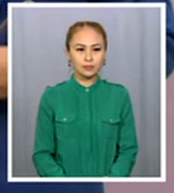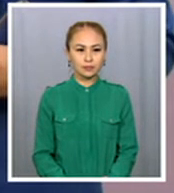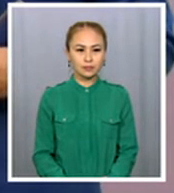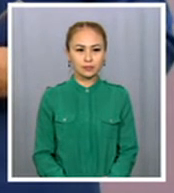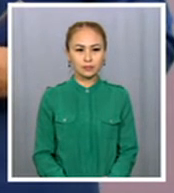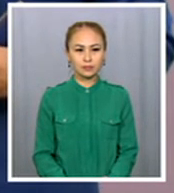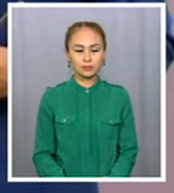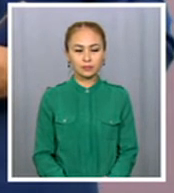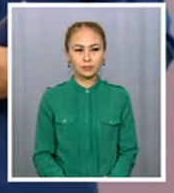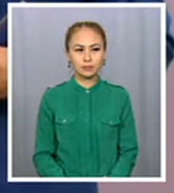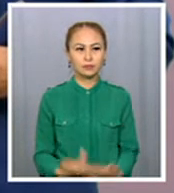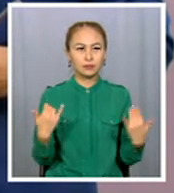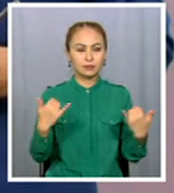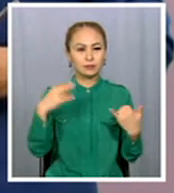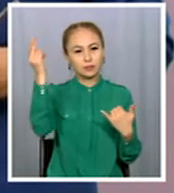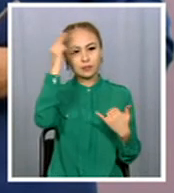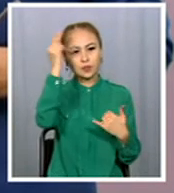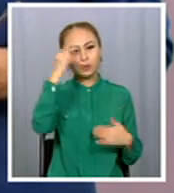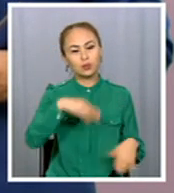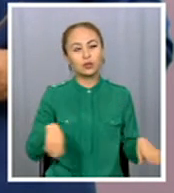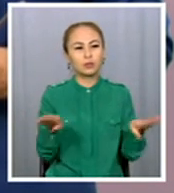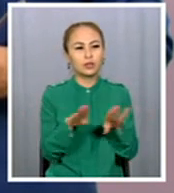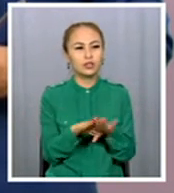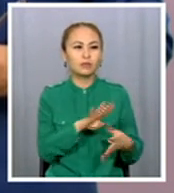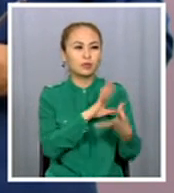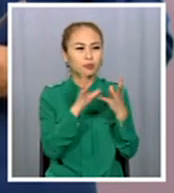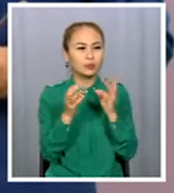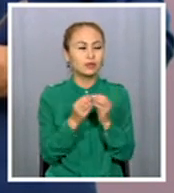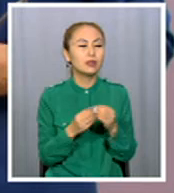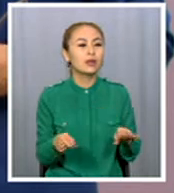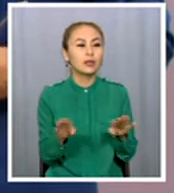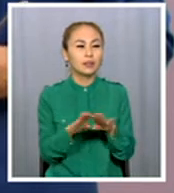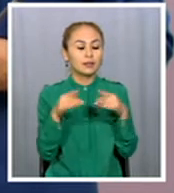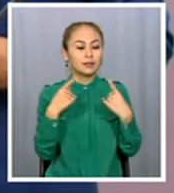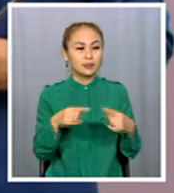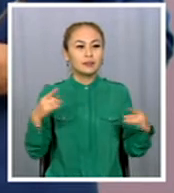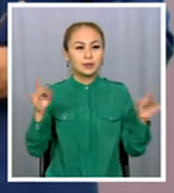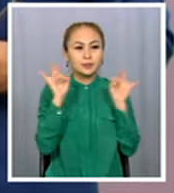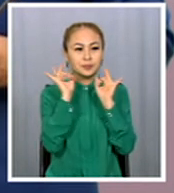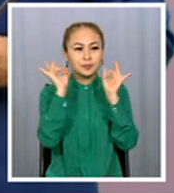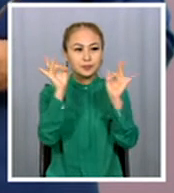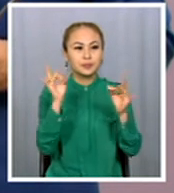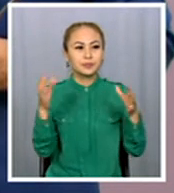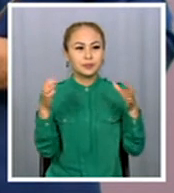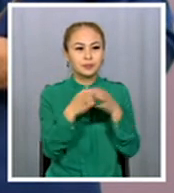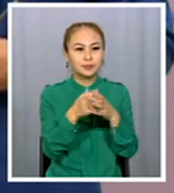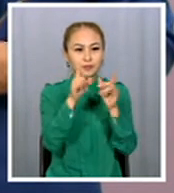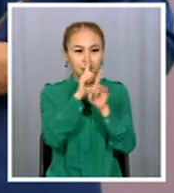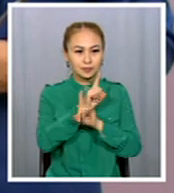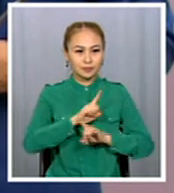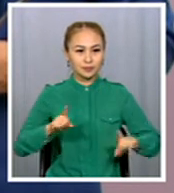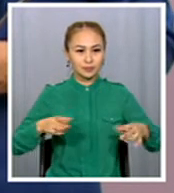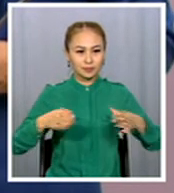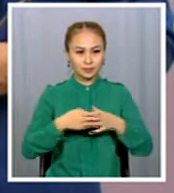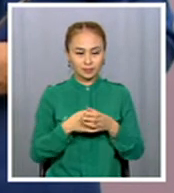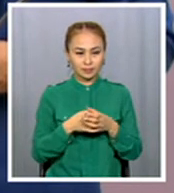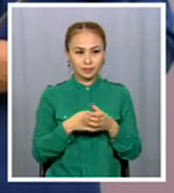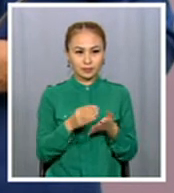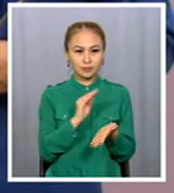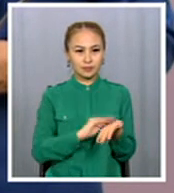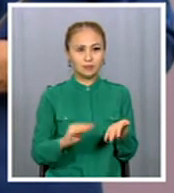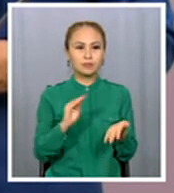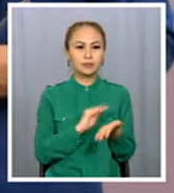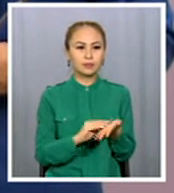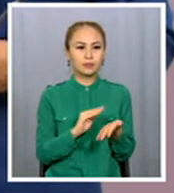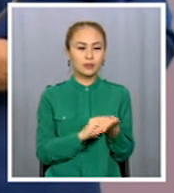Бүгінгі сабақта оқудың түрлерін қолданасыңдар. Дыбыстардың дыбысталу ерекшелігін ескере отырып, сөздерді